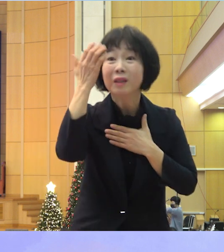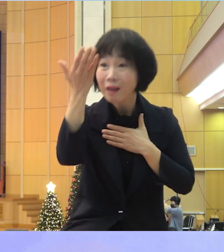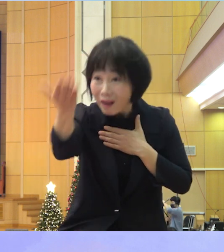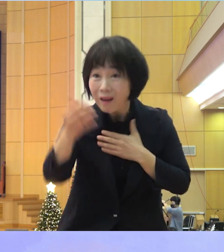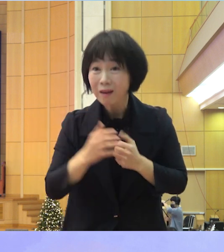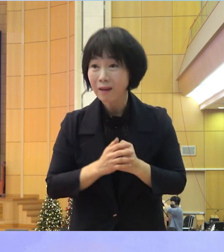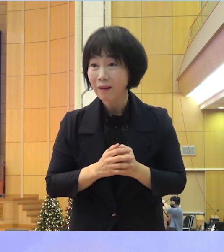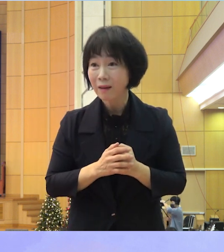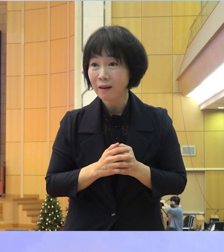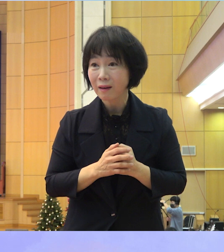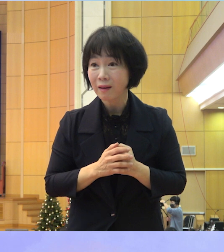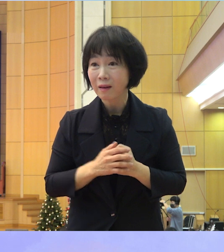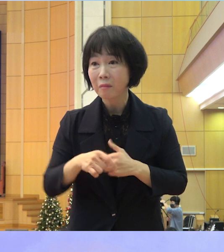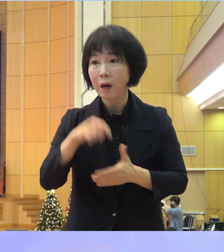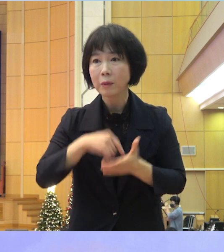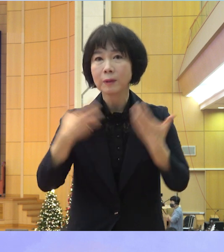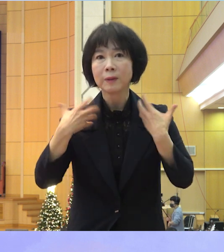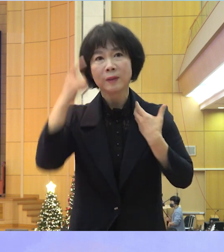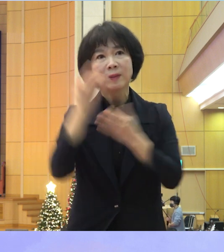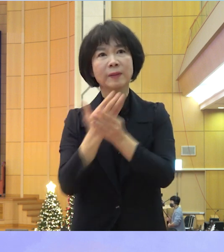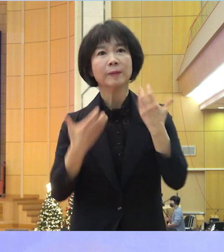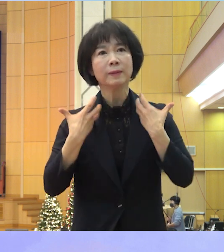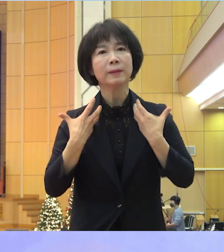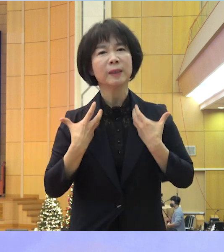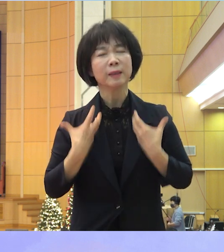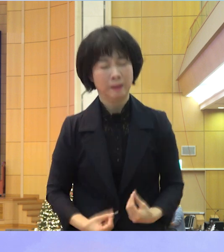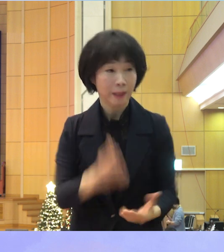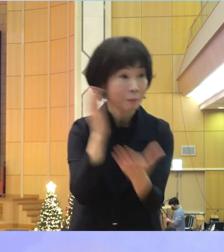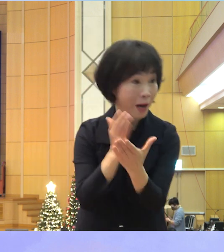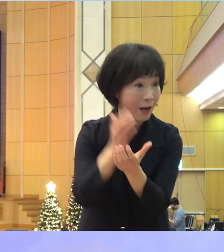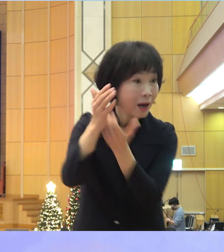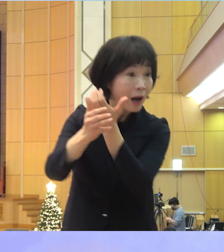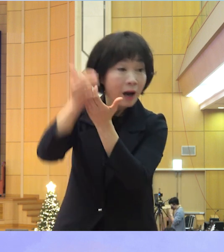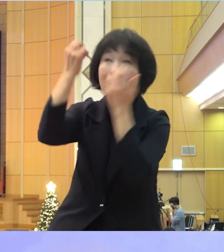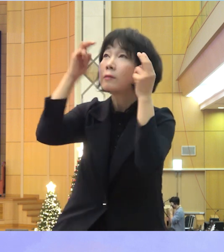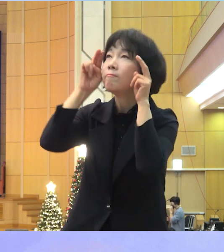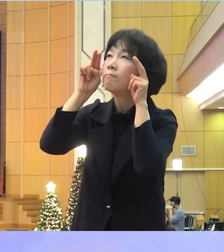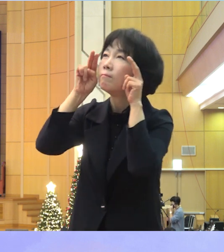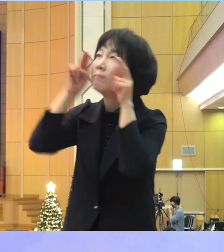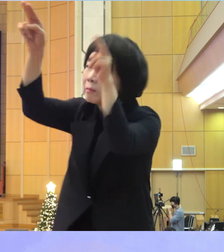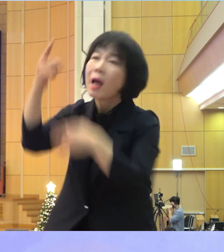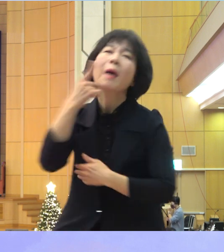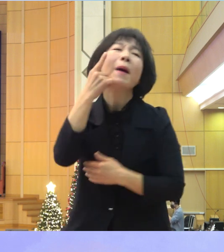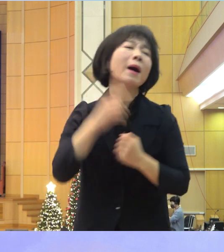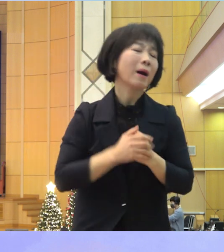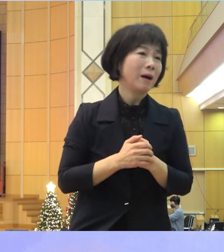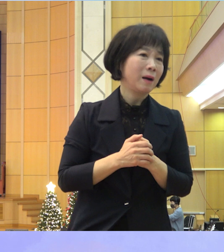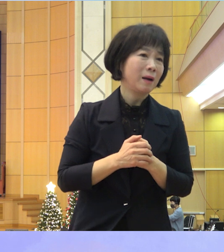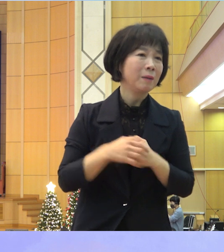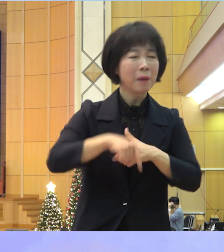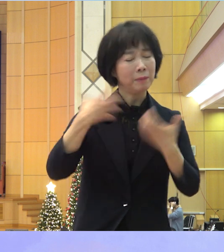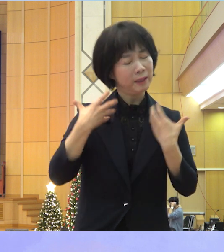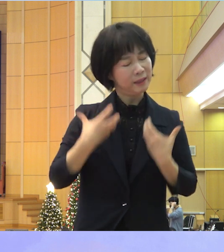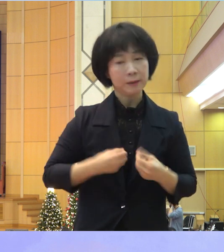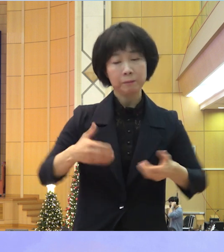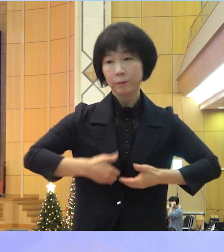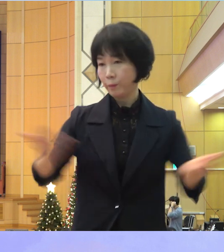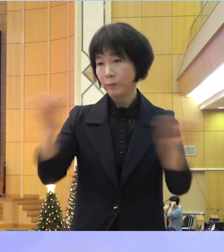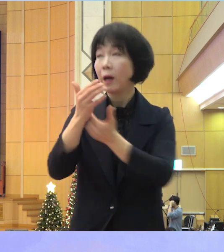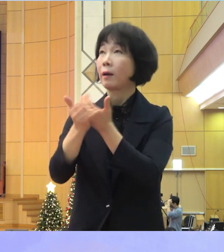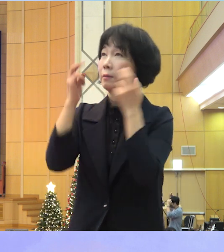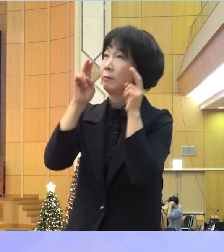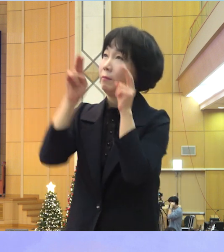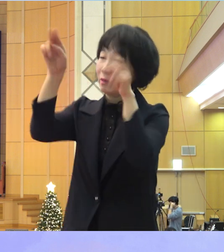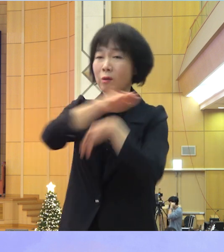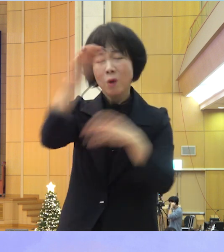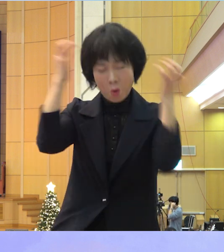속에 있을 때 여러분 낙심하지 마십시오. 주님을 바라보십시오. 야고보서 5장 13절에 보니까 이런 말씀이